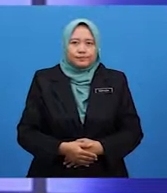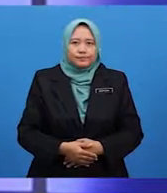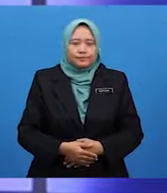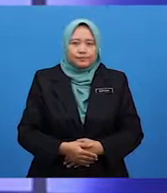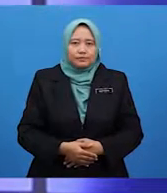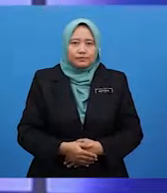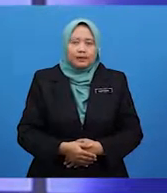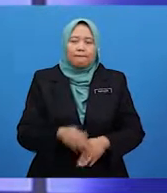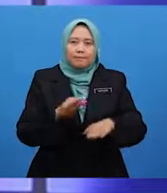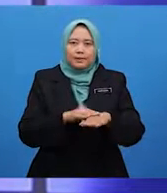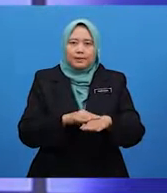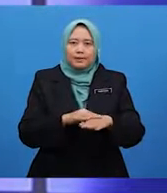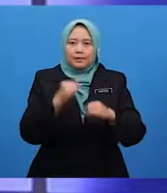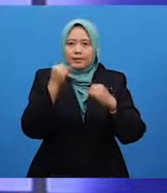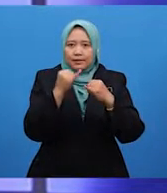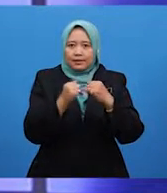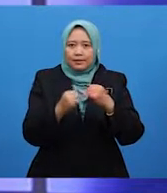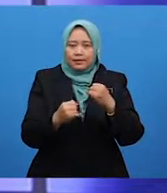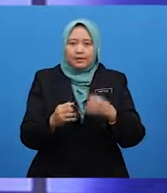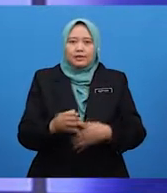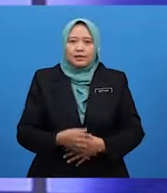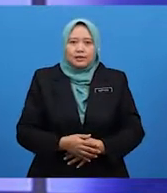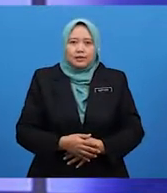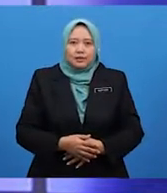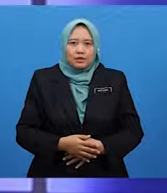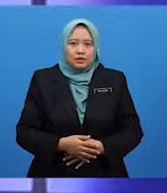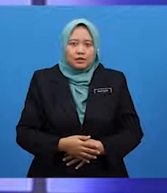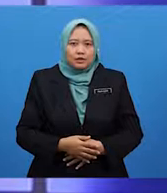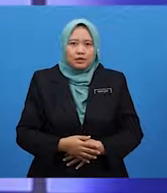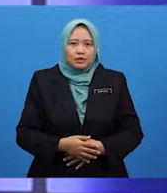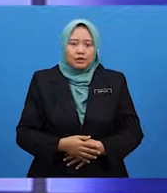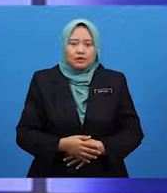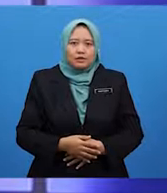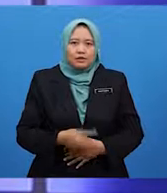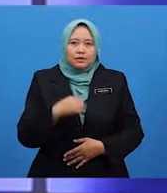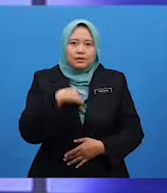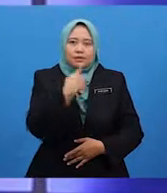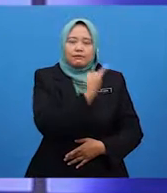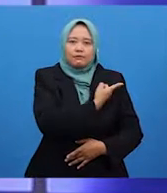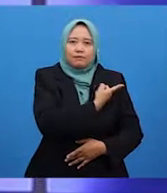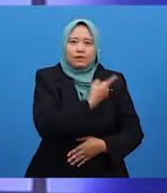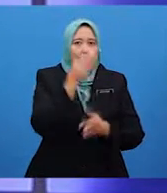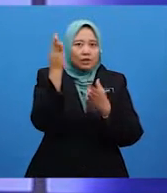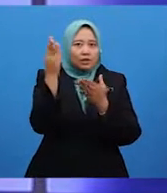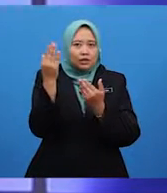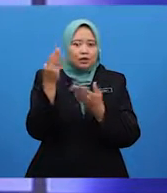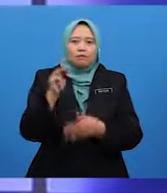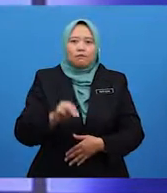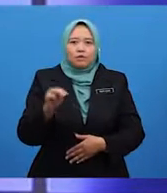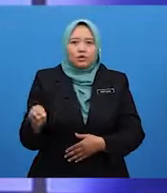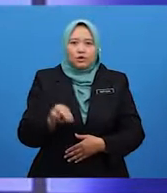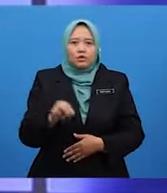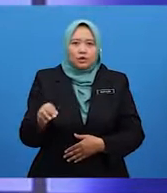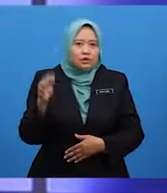Cikgu Dons, yeah, di akhir rancangan ini, saya dan juga Cikgu Dons pasti mengharapkan anda semua tahu maklumat yang